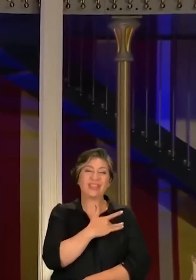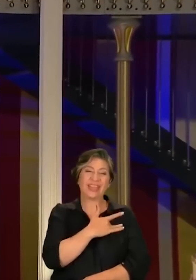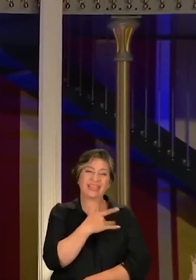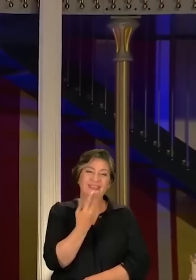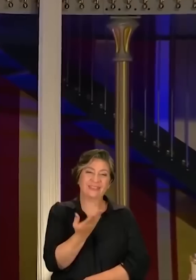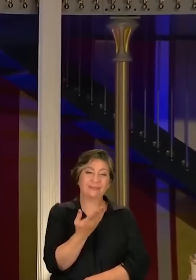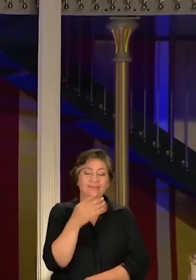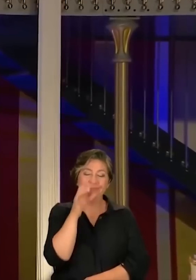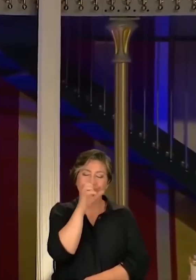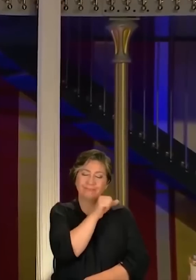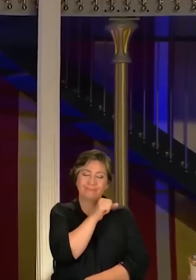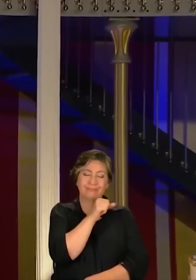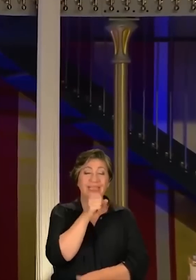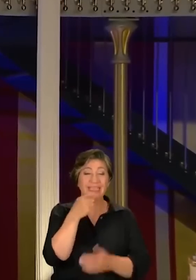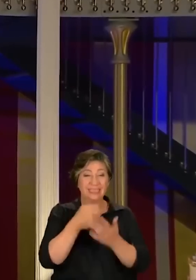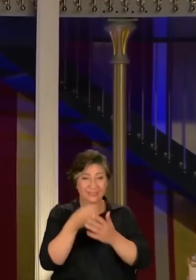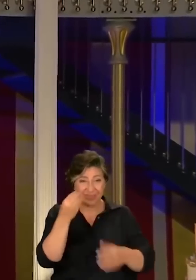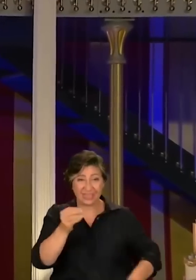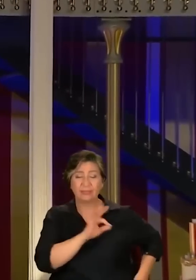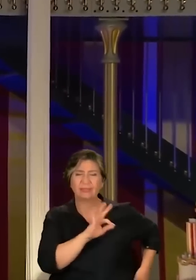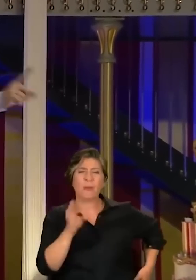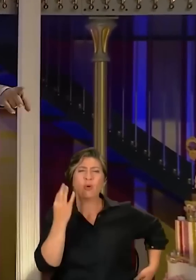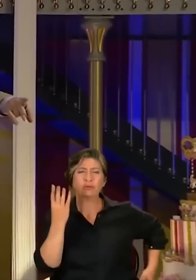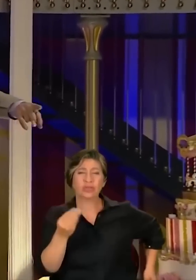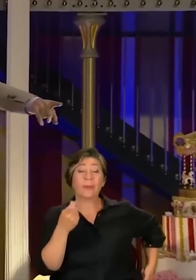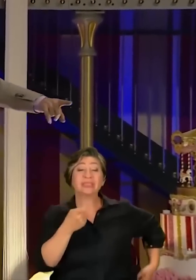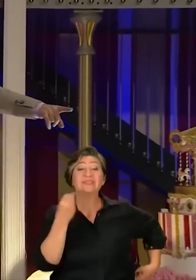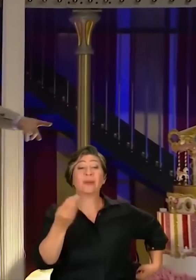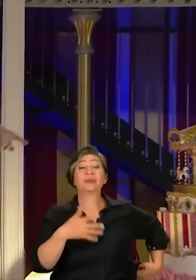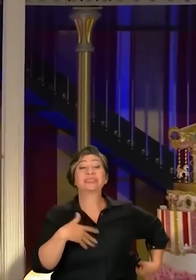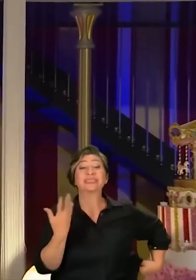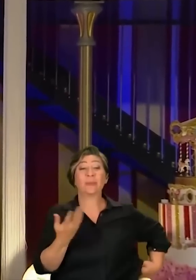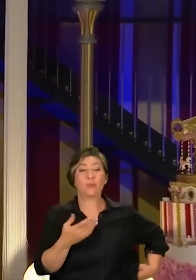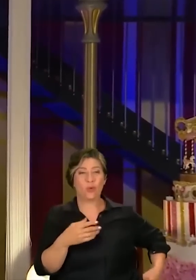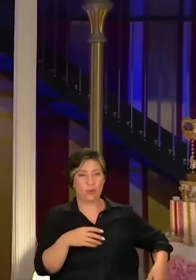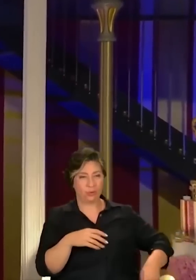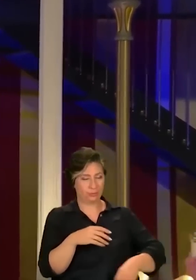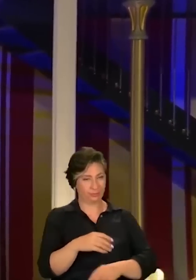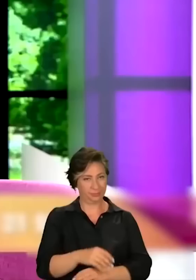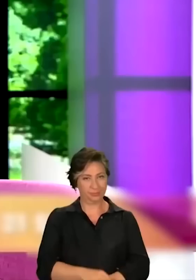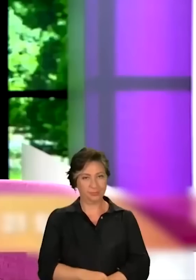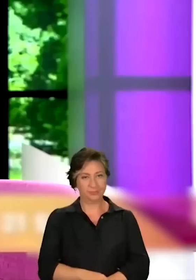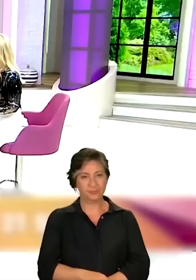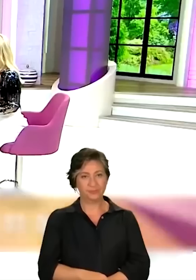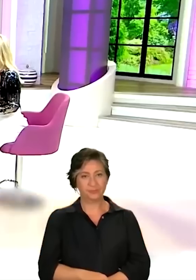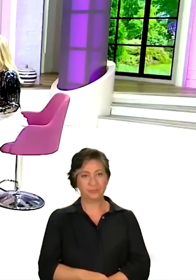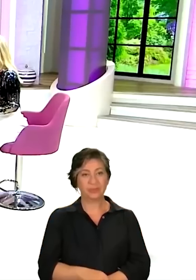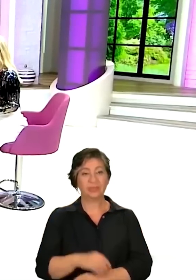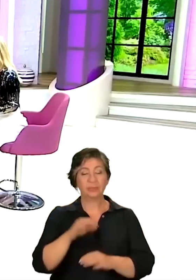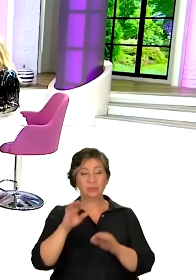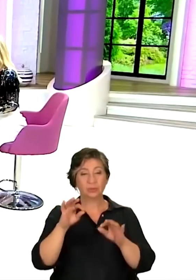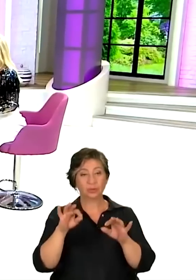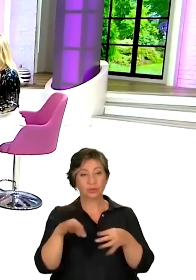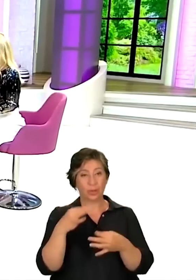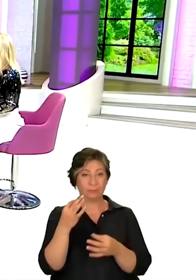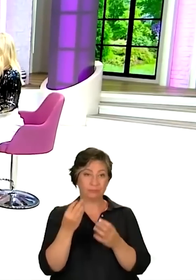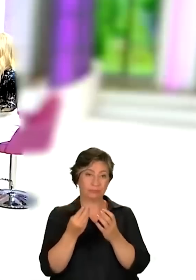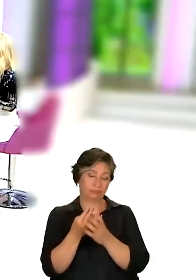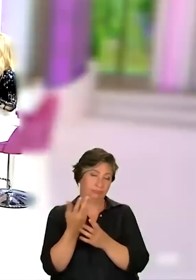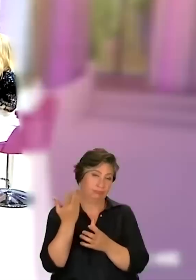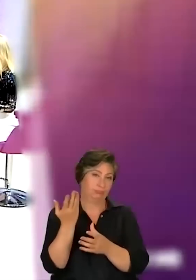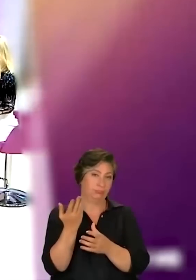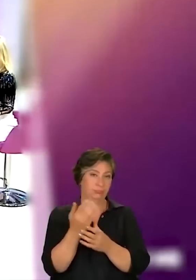İsim verse tam taşı gediğine koyacak ama isim vermek istemiyor. Görelim olayı. Hep çorap kuraldır.